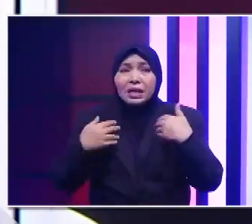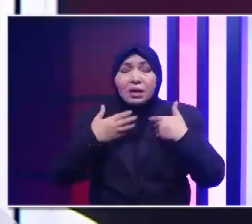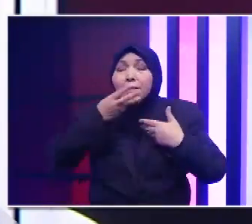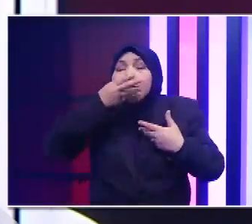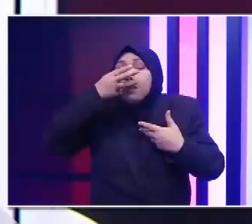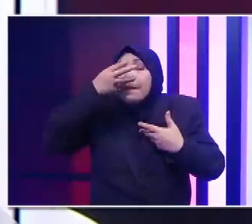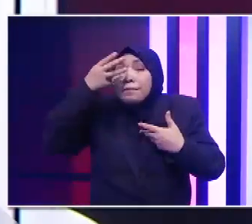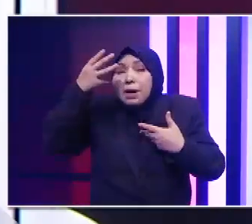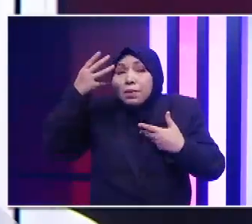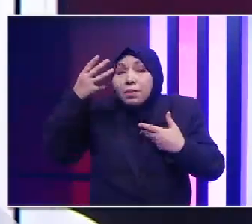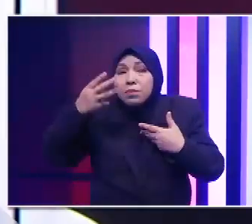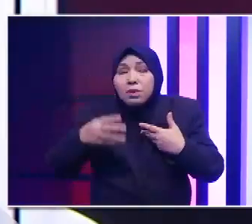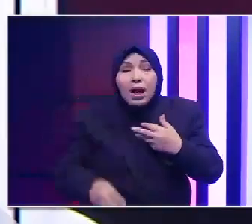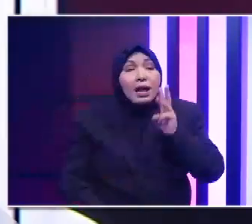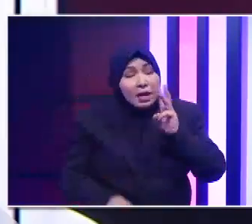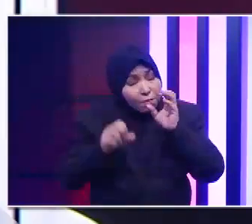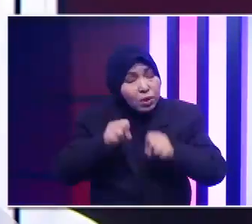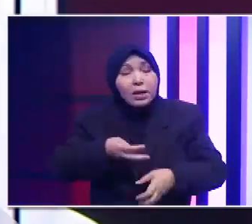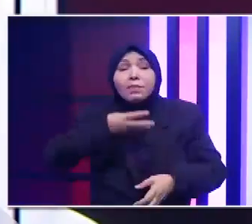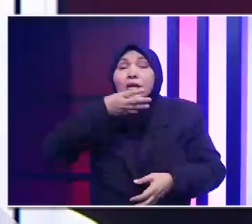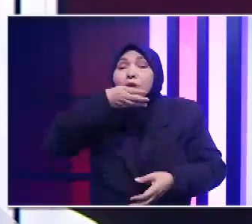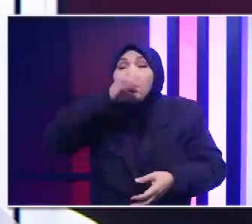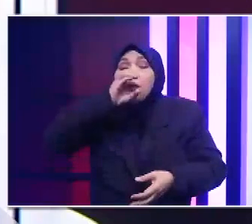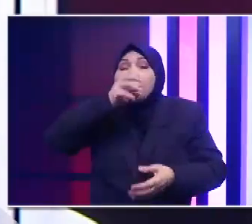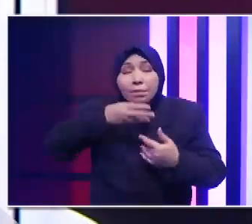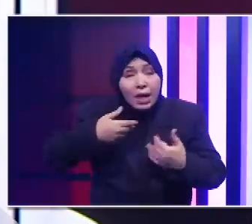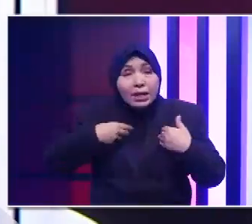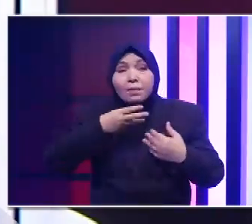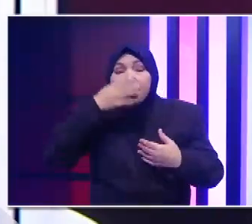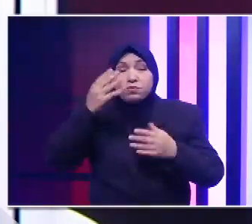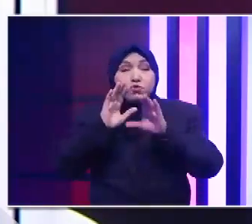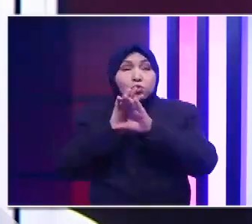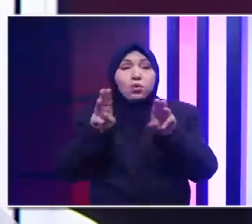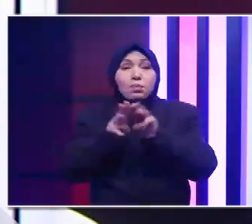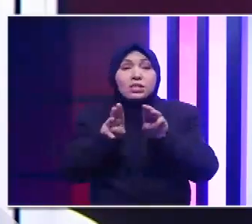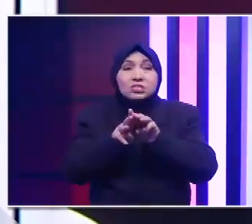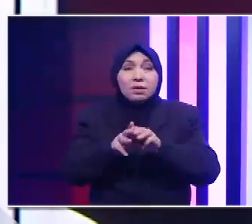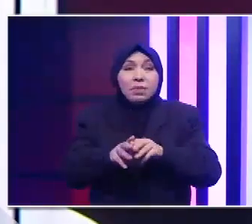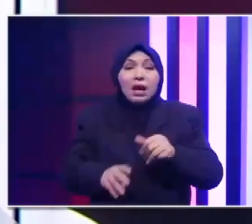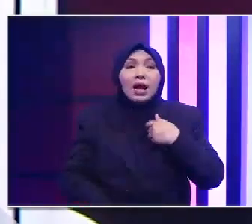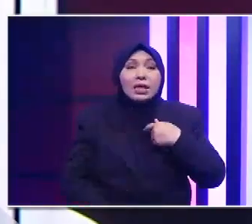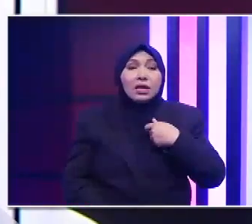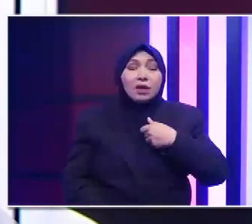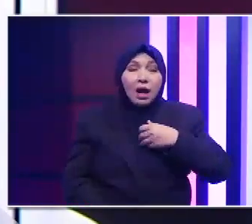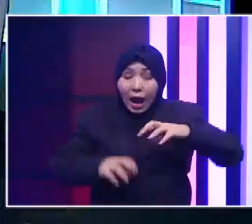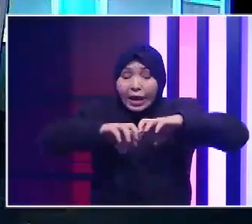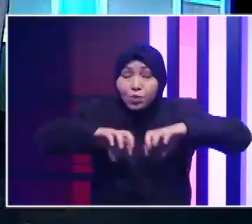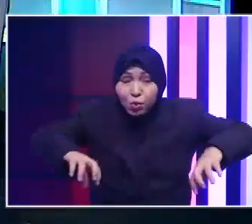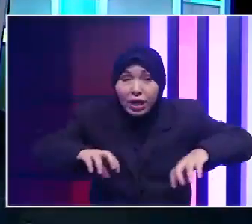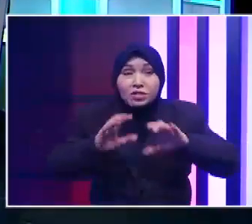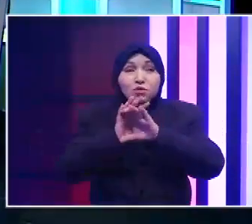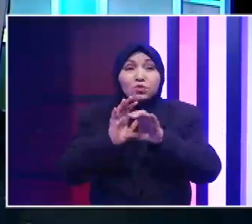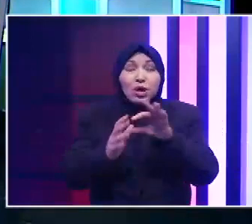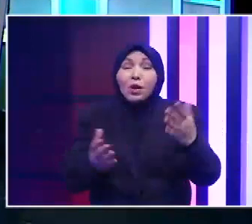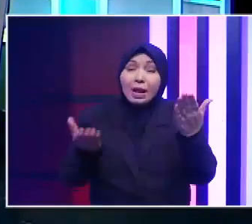di bau ia boleh diminum Tetapi dia ada bau contohnya usah kalau macam mungkin hai durian laku naga aja kalau